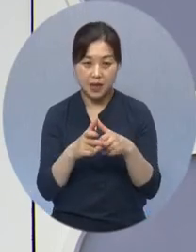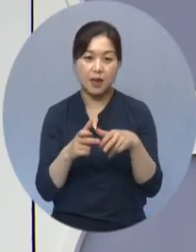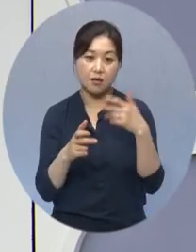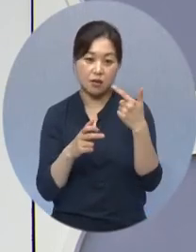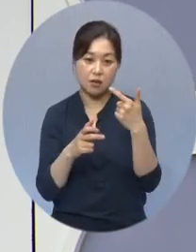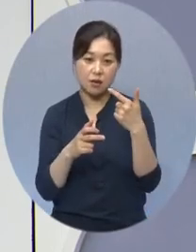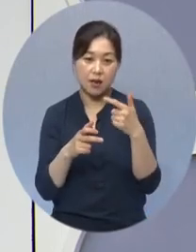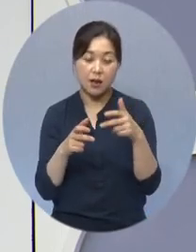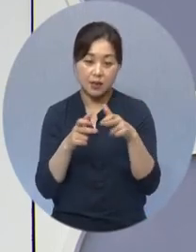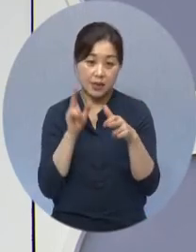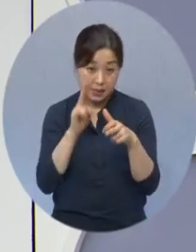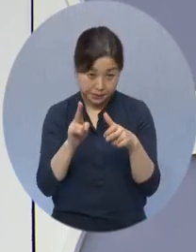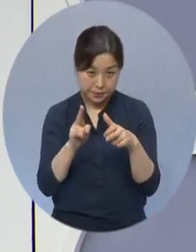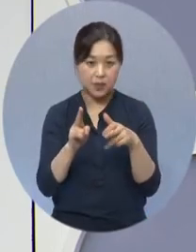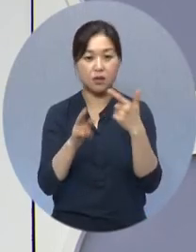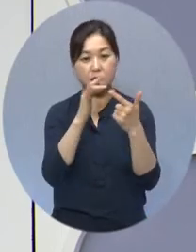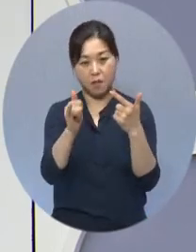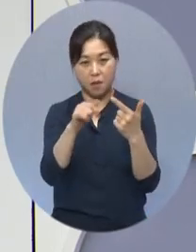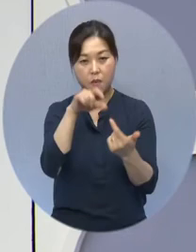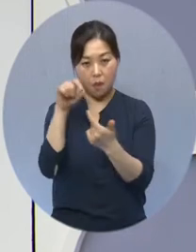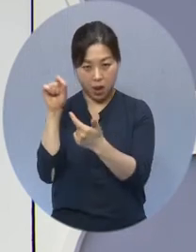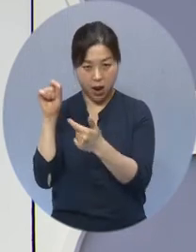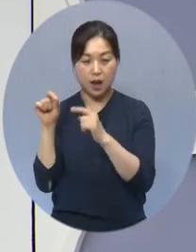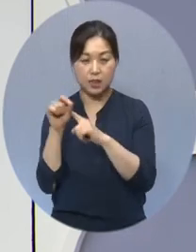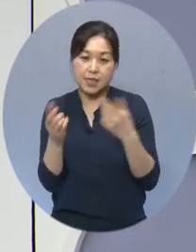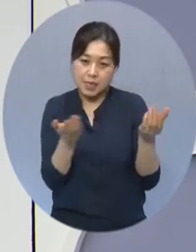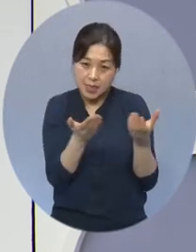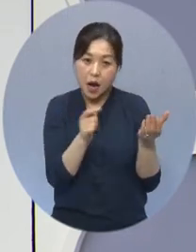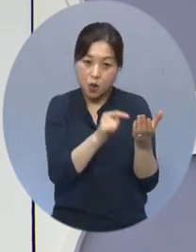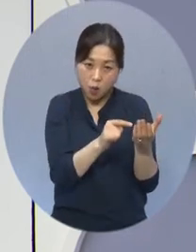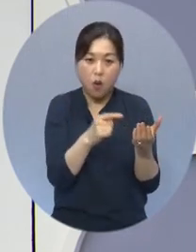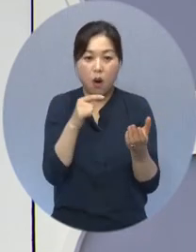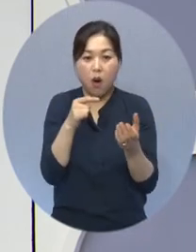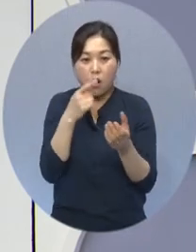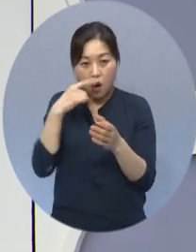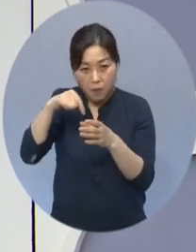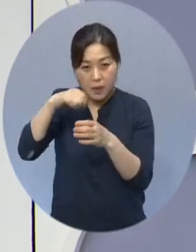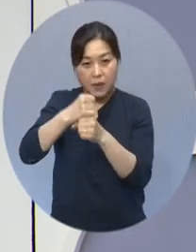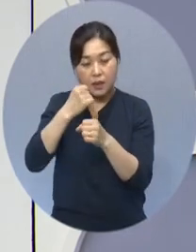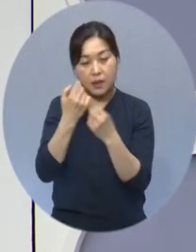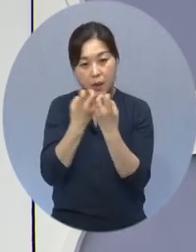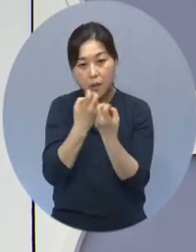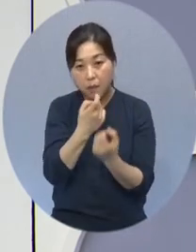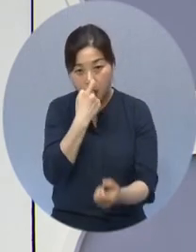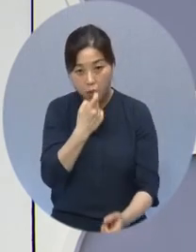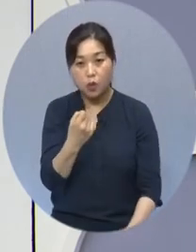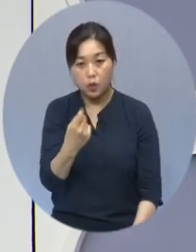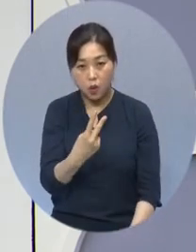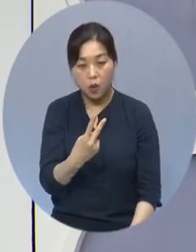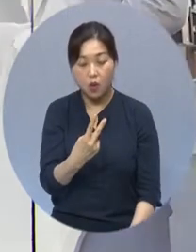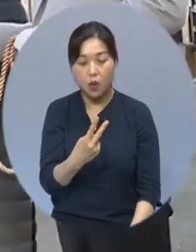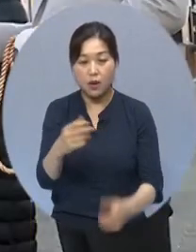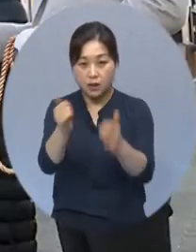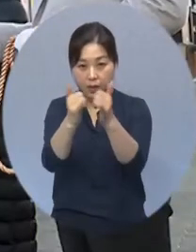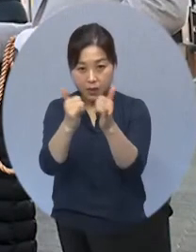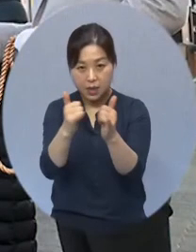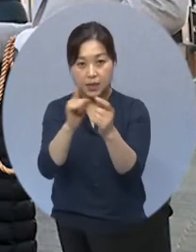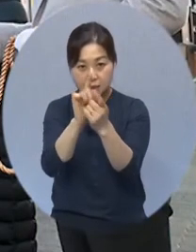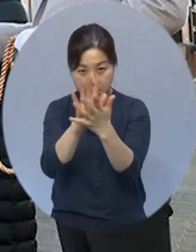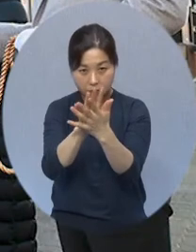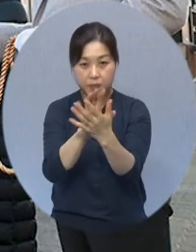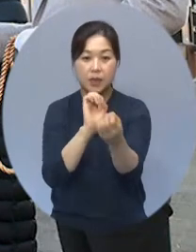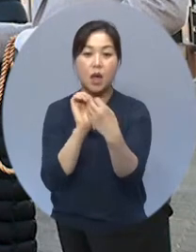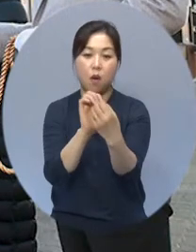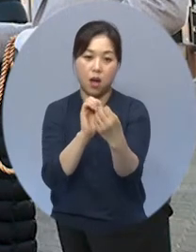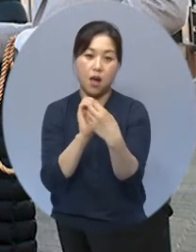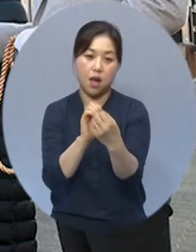6분을 선발해서 직접 일하면서 커피 만드는 방법도 배우고 고객과 직접